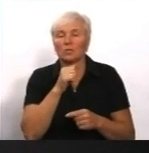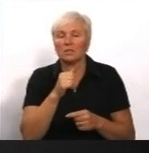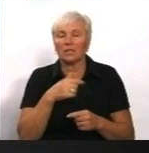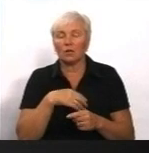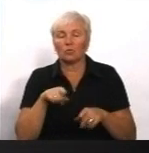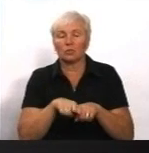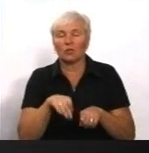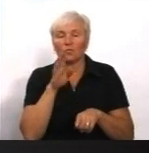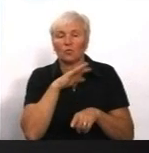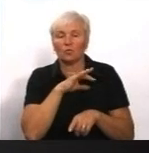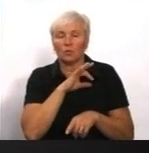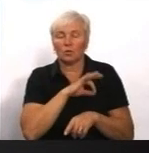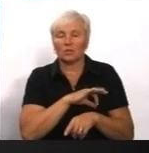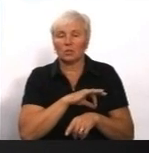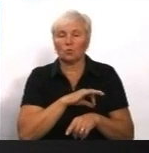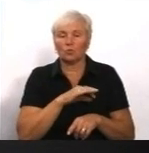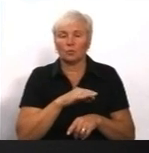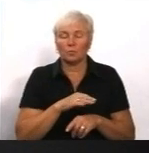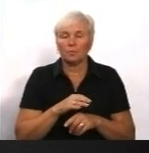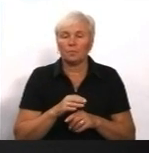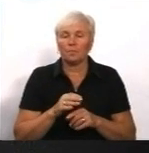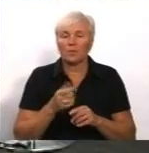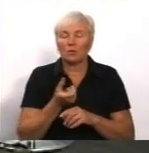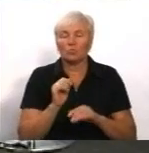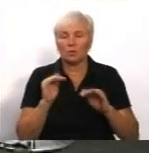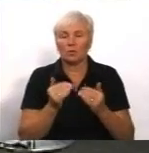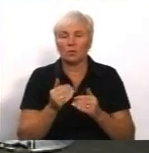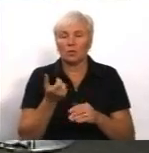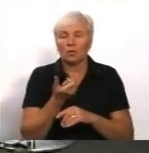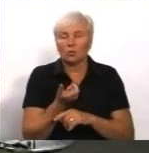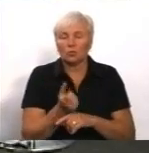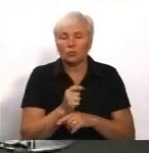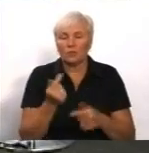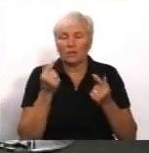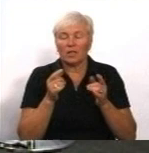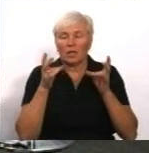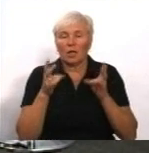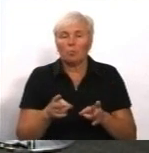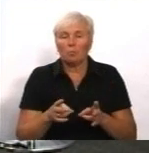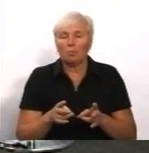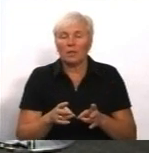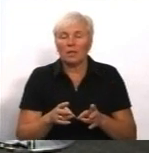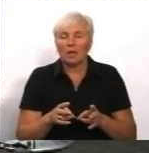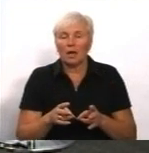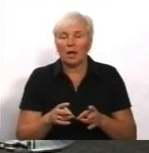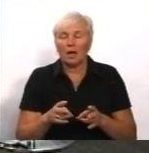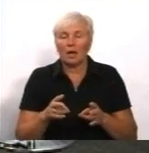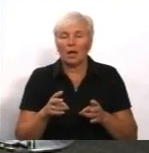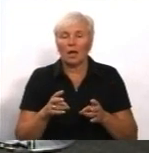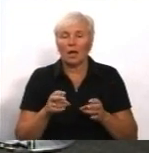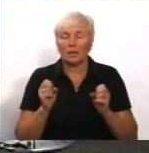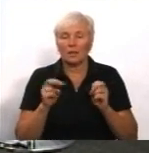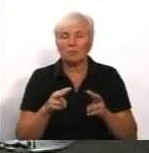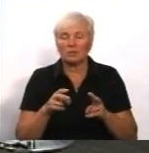вживає Держпродспоживслужба, аби їм запобігти. Дуже коротко, пане. Це дуже велика біда, ботулізм, це дуже небезпечне захворювання, але у